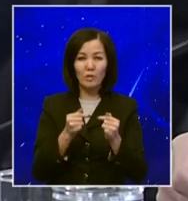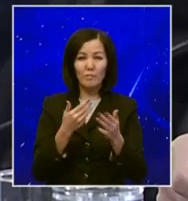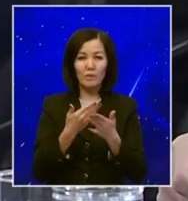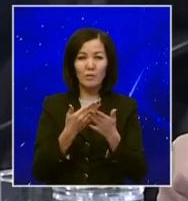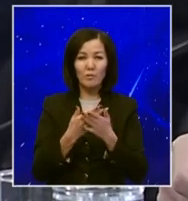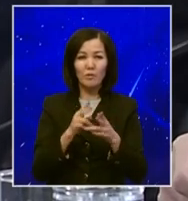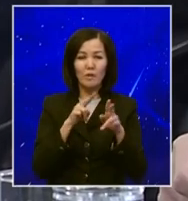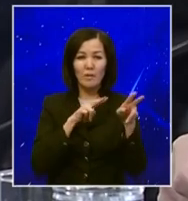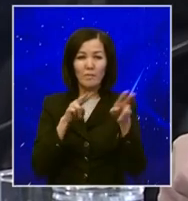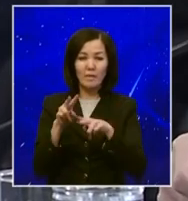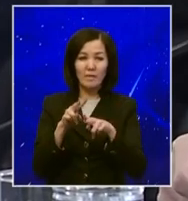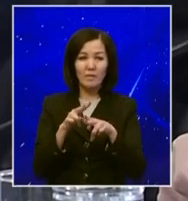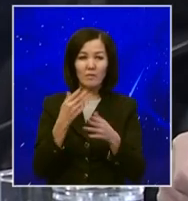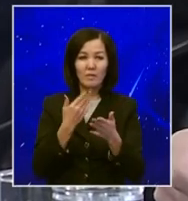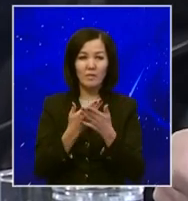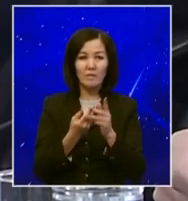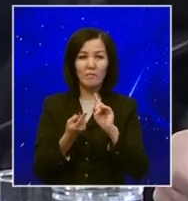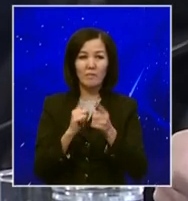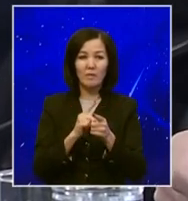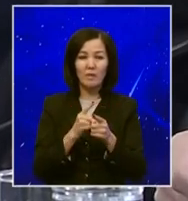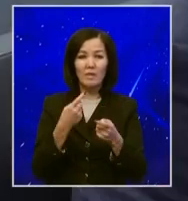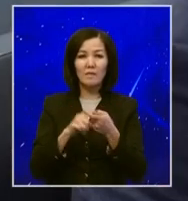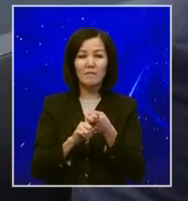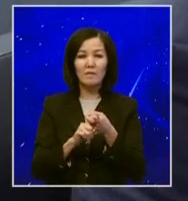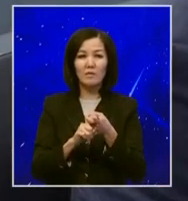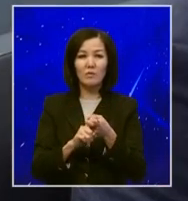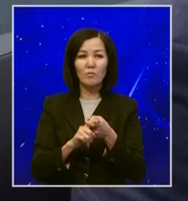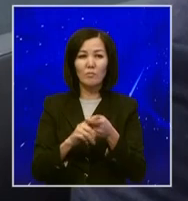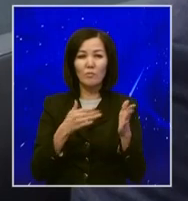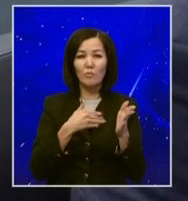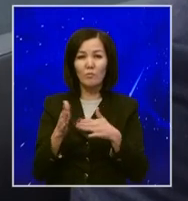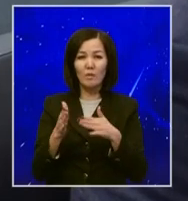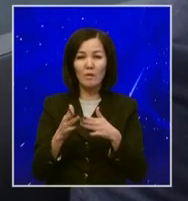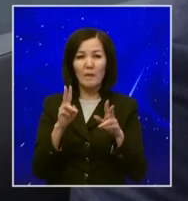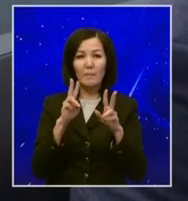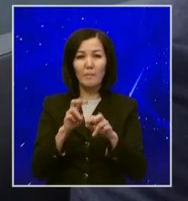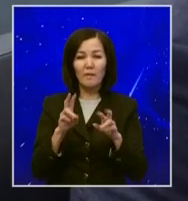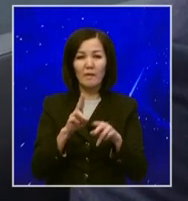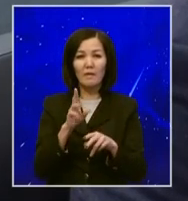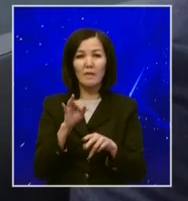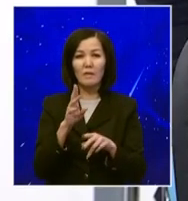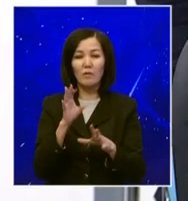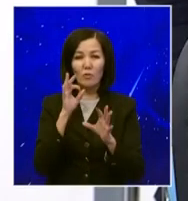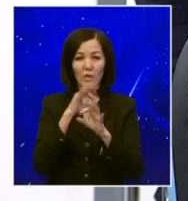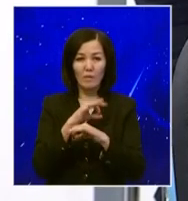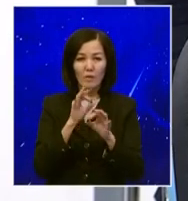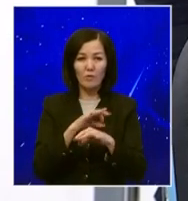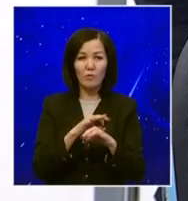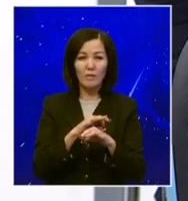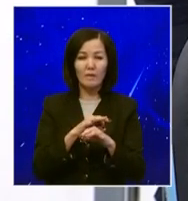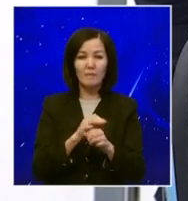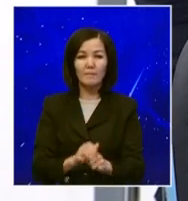обеспечивающей прослеживаемость и достоверность измерений, в связи с чем прошу вас исключить поверку для аккредитованных лабораторий. И поэтому